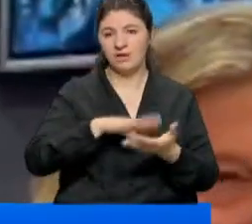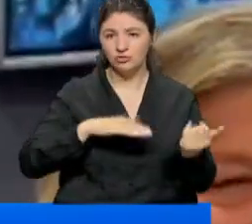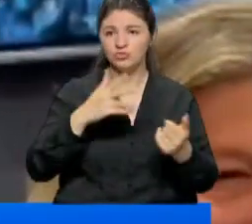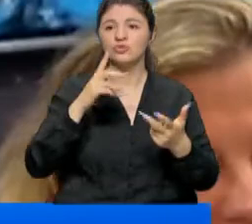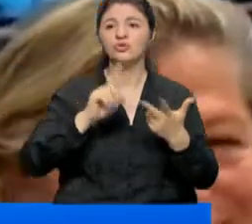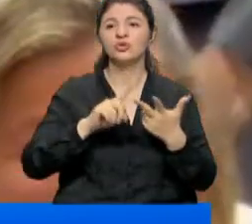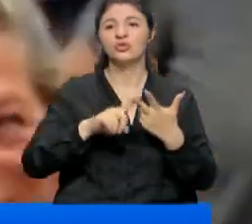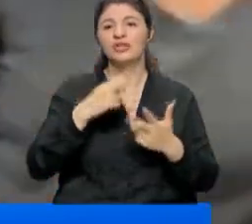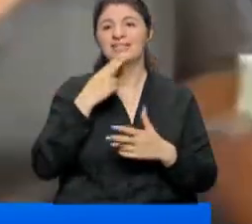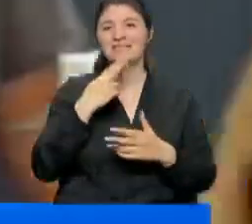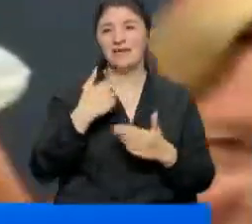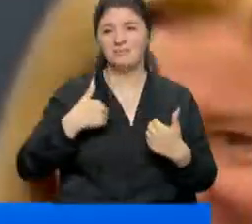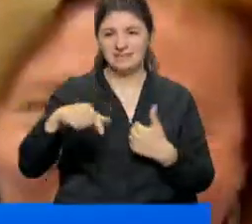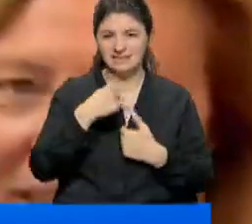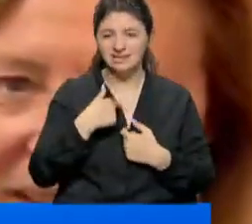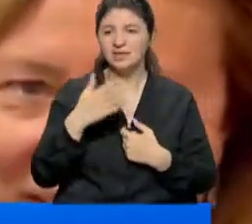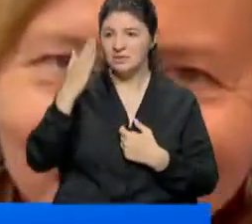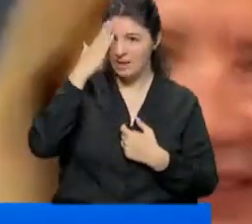13. kısayı